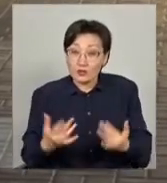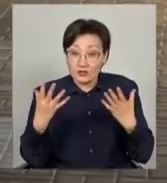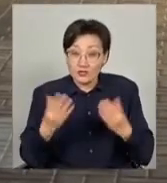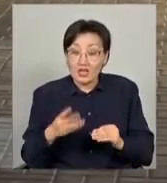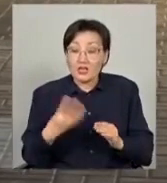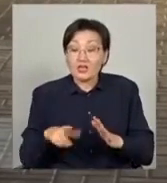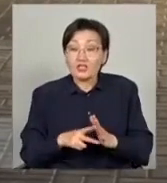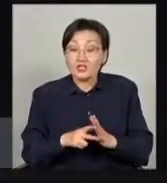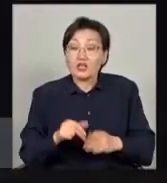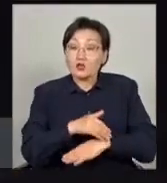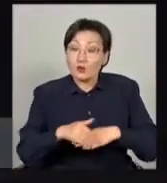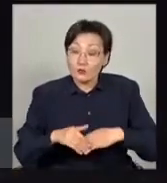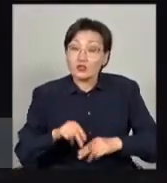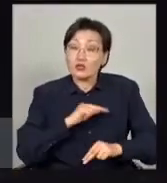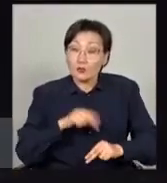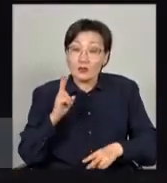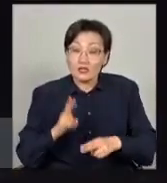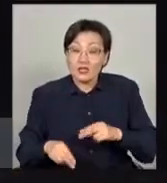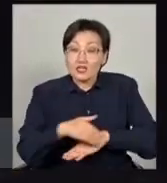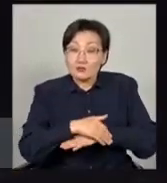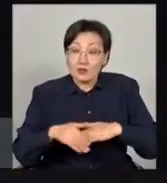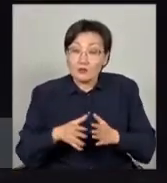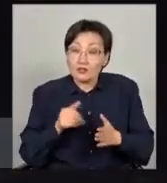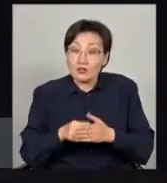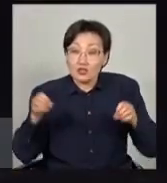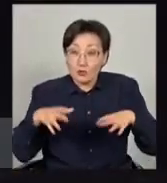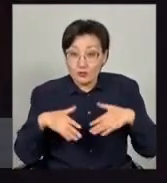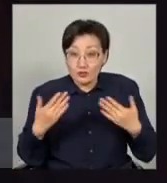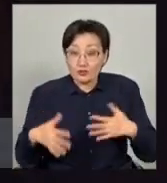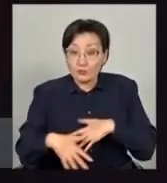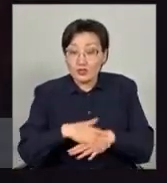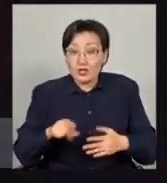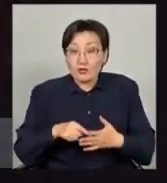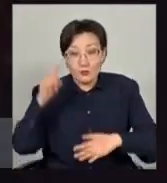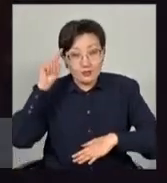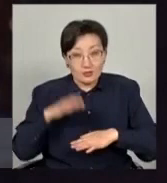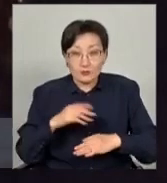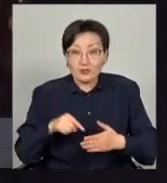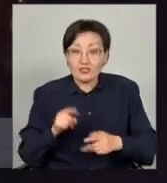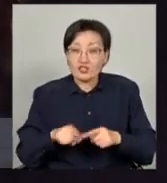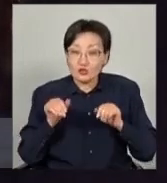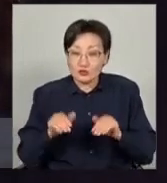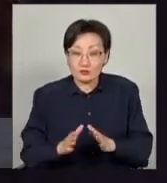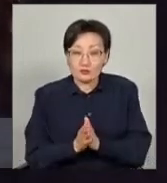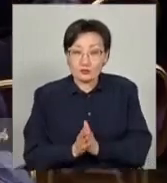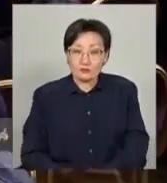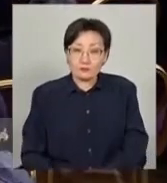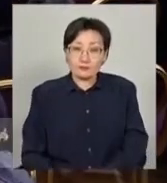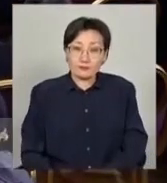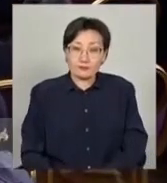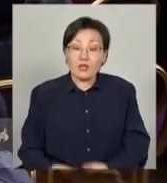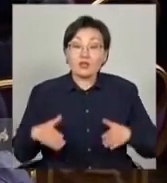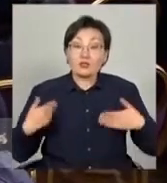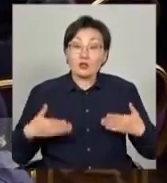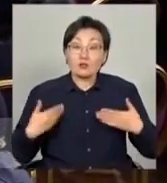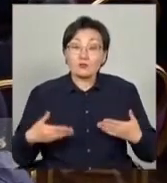оның 48-інде жұмыстар аяқталды. Көшелері әлі жарықтандырылмаған тұрғындар қала әкімінен мәселені тезірек шешуді сұрады. Саламатсыз